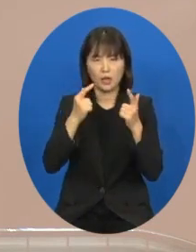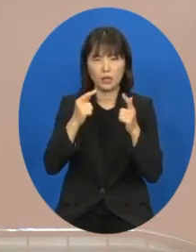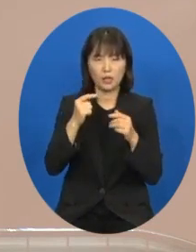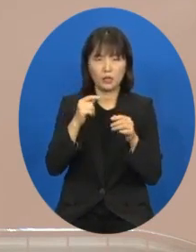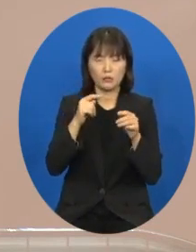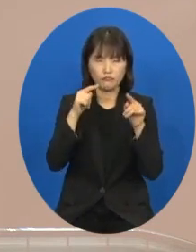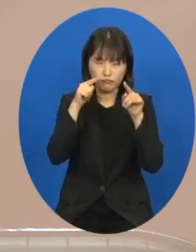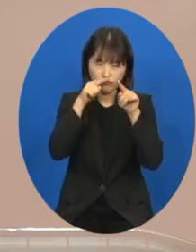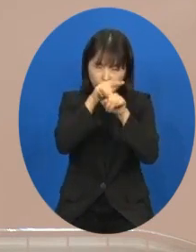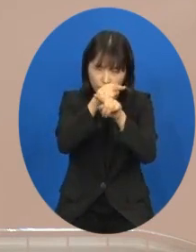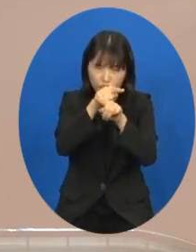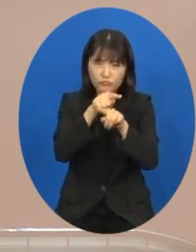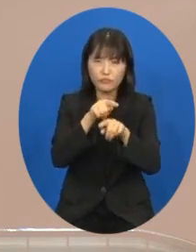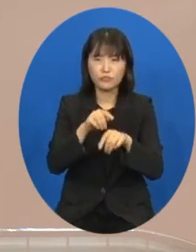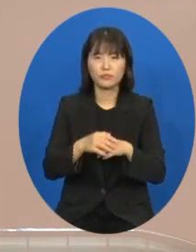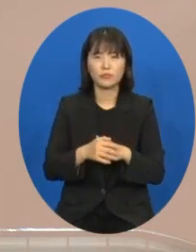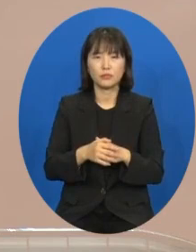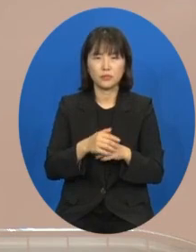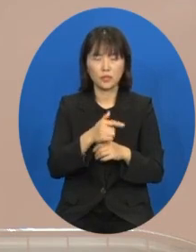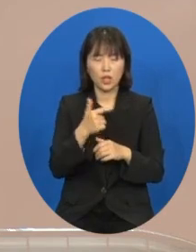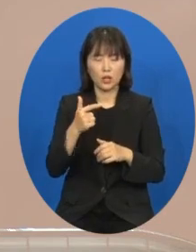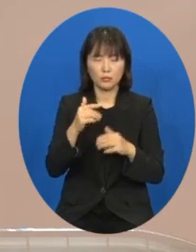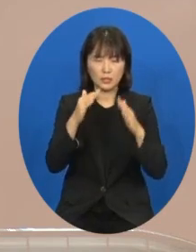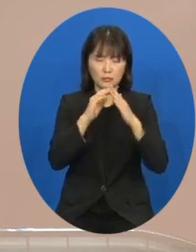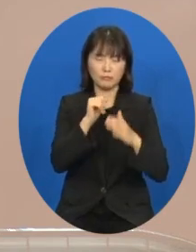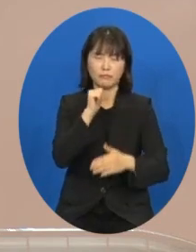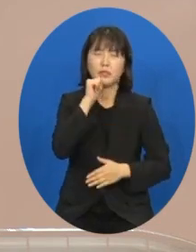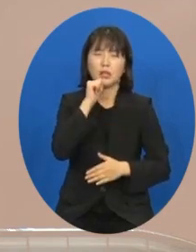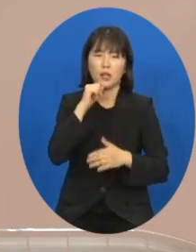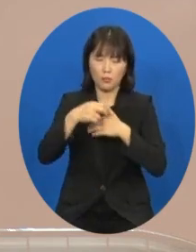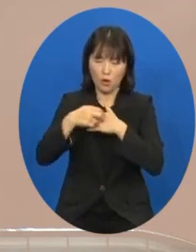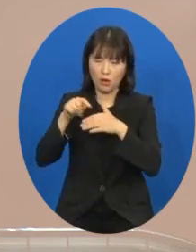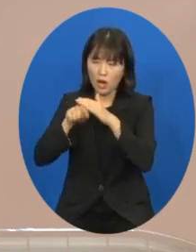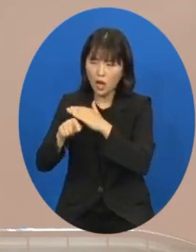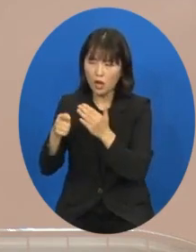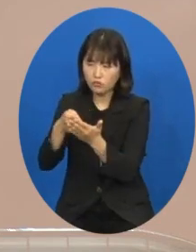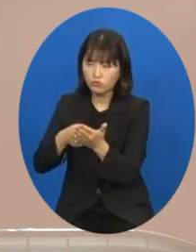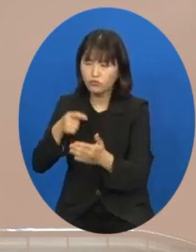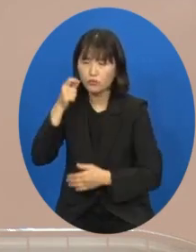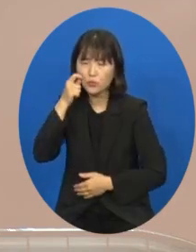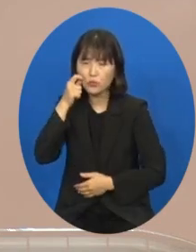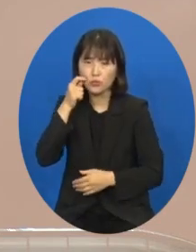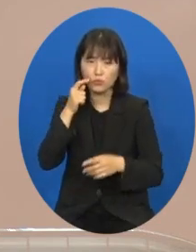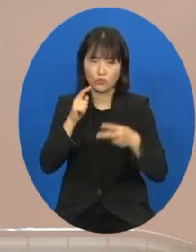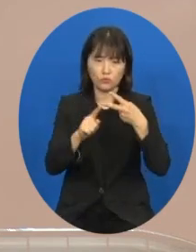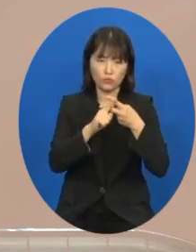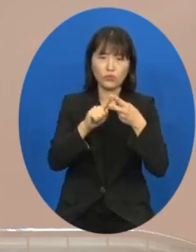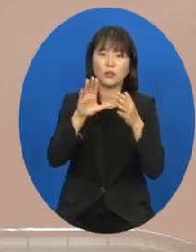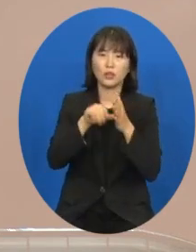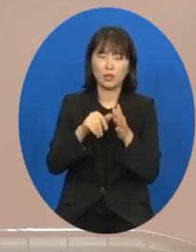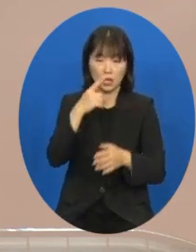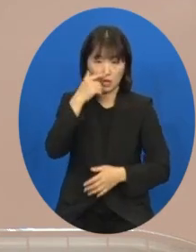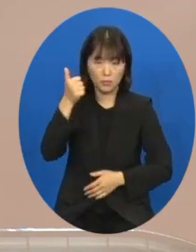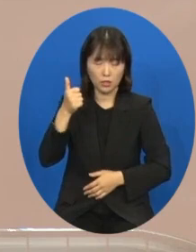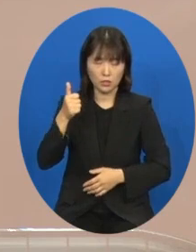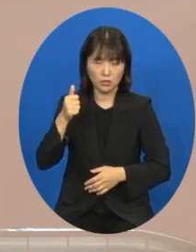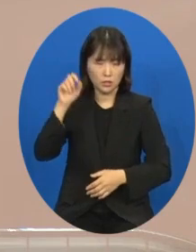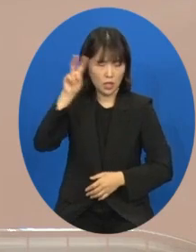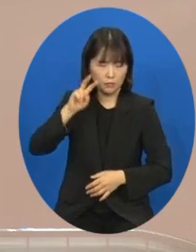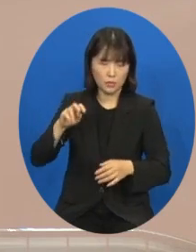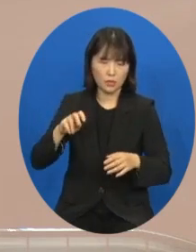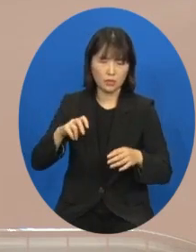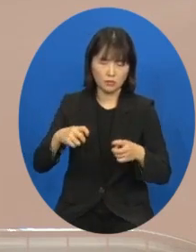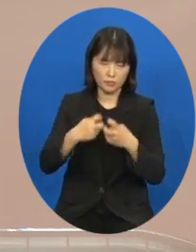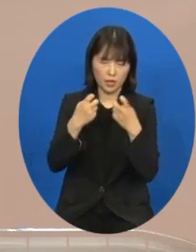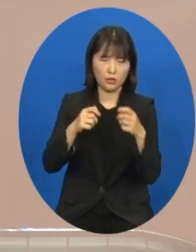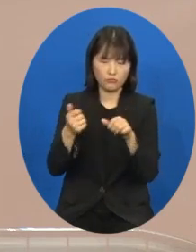너무 집이 가난해서 병원에 가서 수술도 못했습니다. 중학교 1학년 때 아버님이 갑자기 사고로 돌아가시고